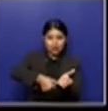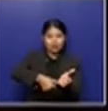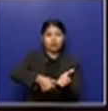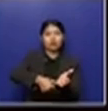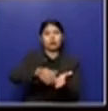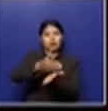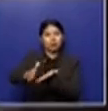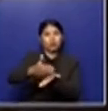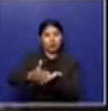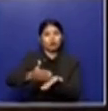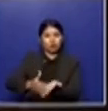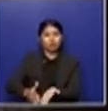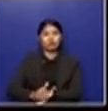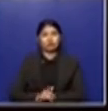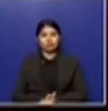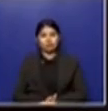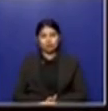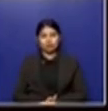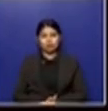ไป